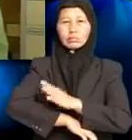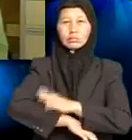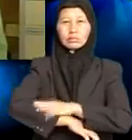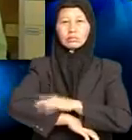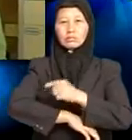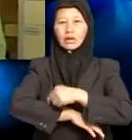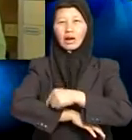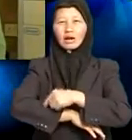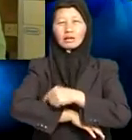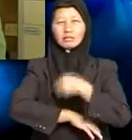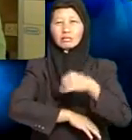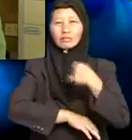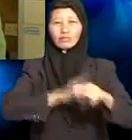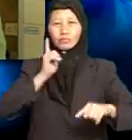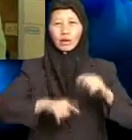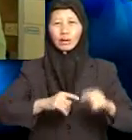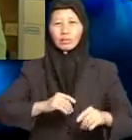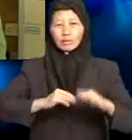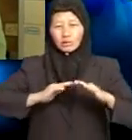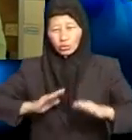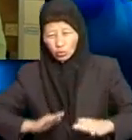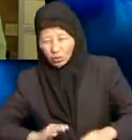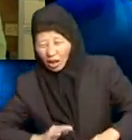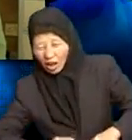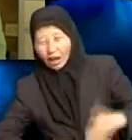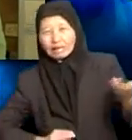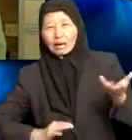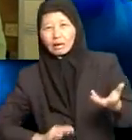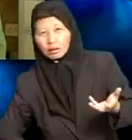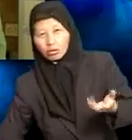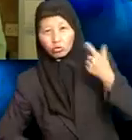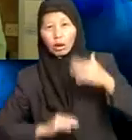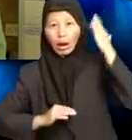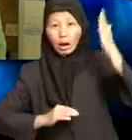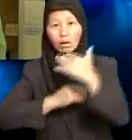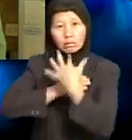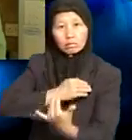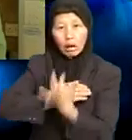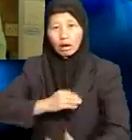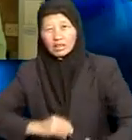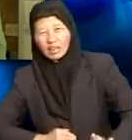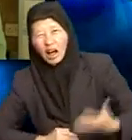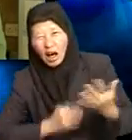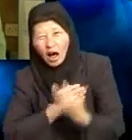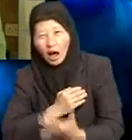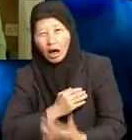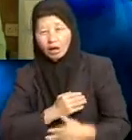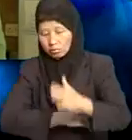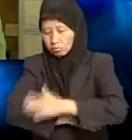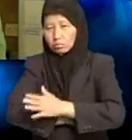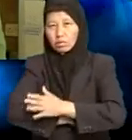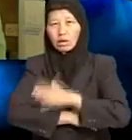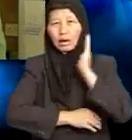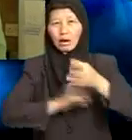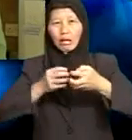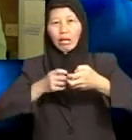dapat diturunkan lebih daripada paras pinggang, kerana darah akan turun dan mengakibatkan tangan kanan saya bengkak